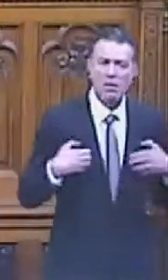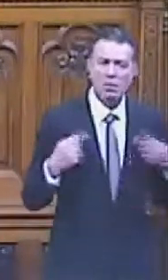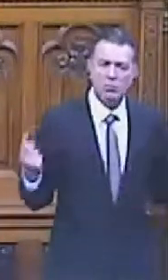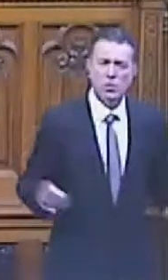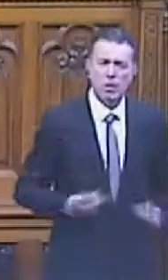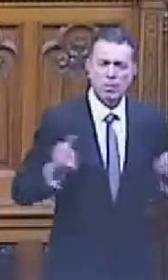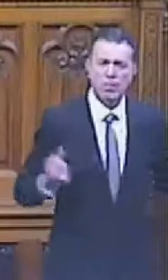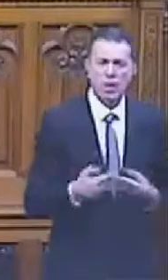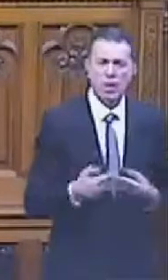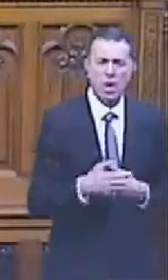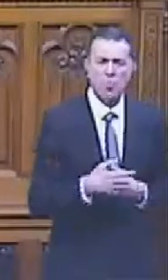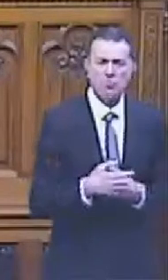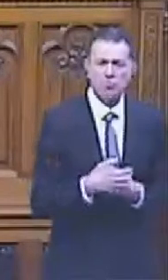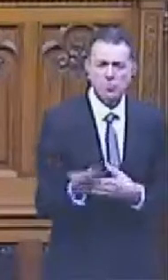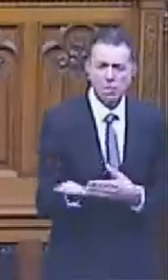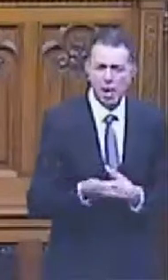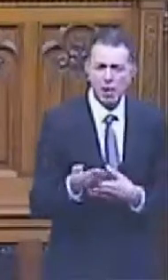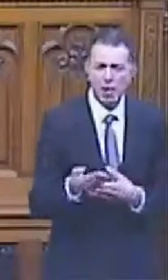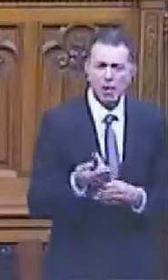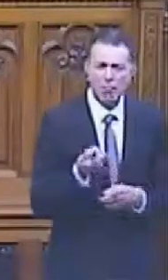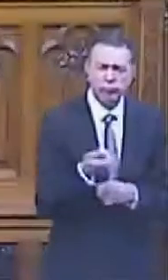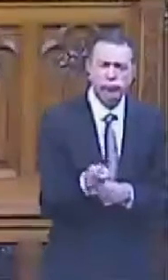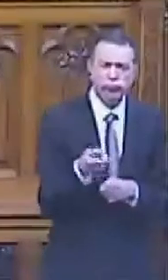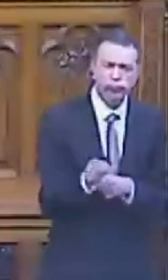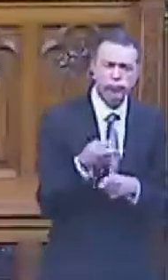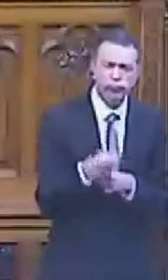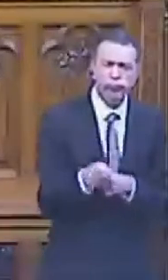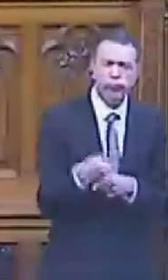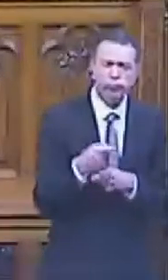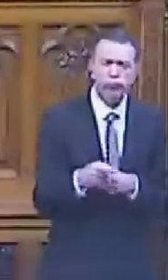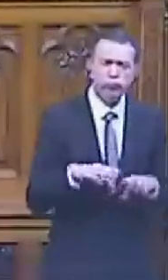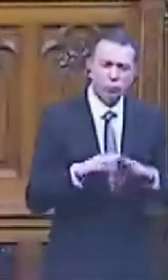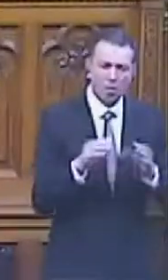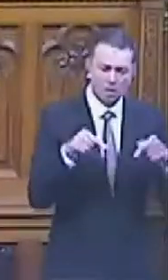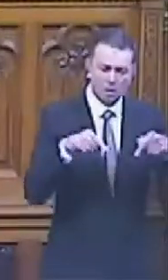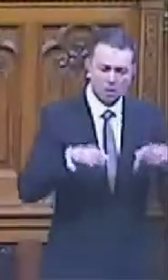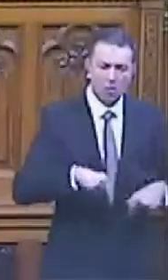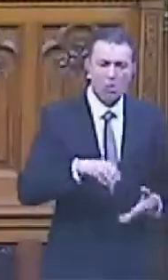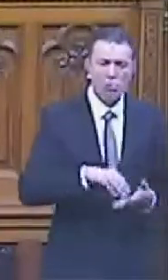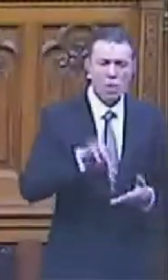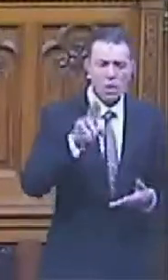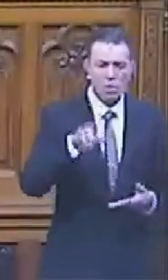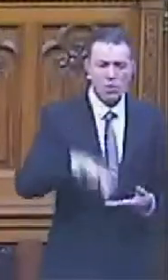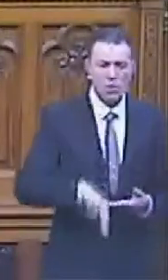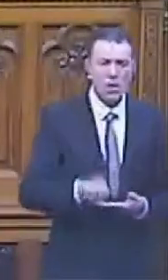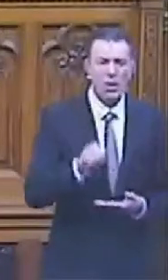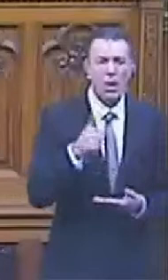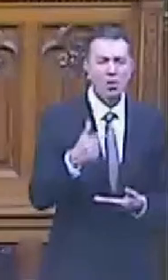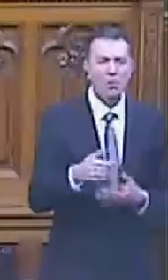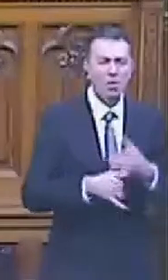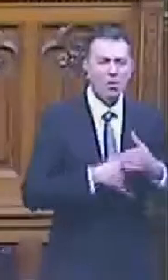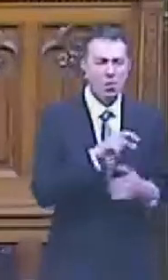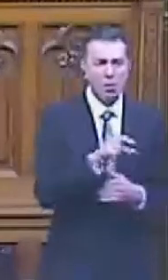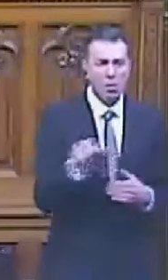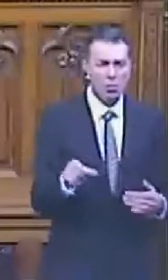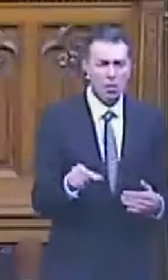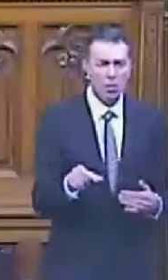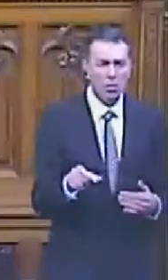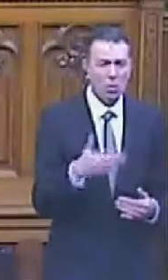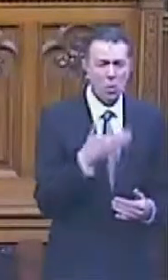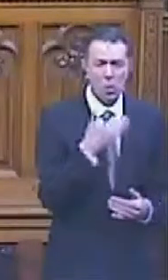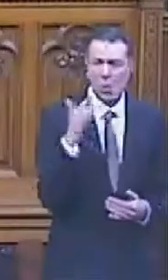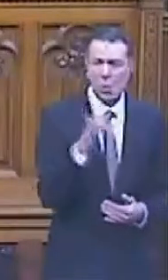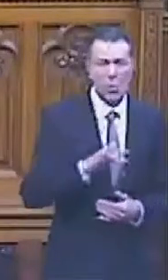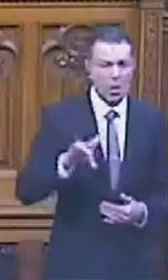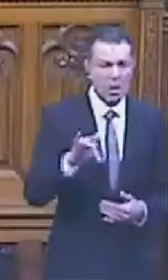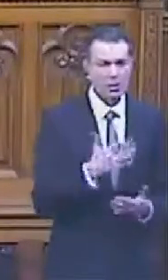Betteln belästigt werden. All das hat eigentlich in einem Wien des 21. Jahrhunderts nichts verloren. Deswegen